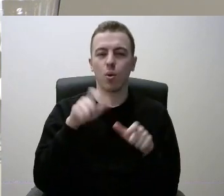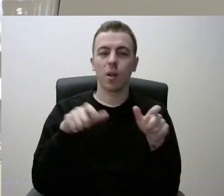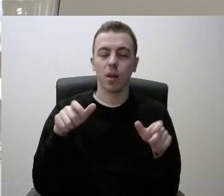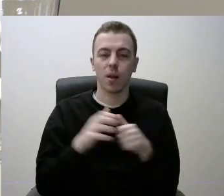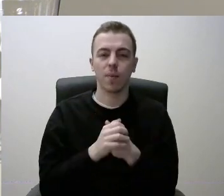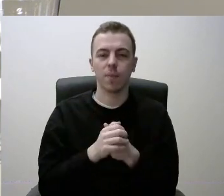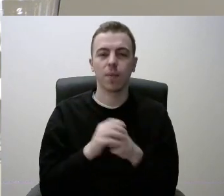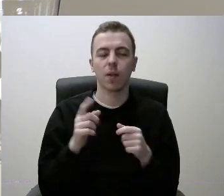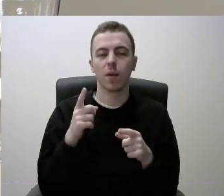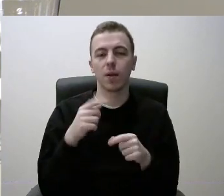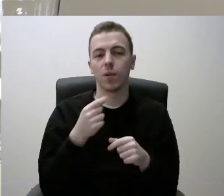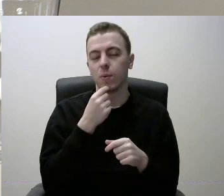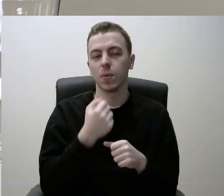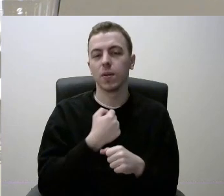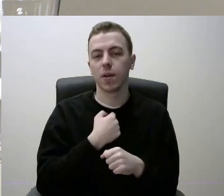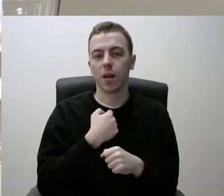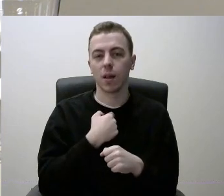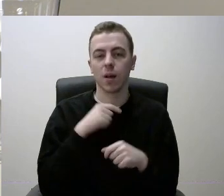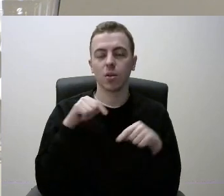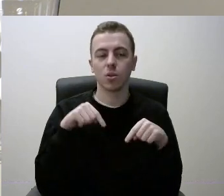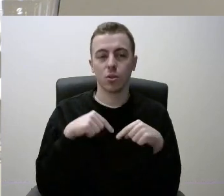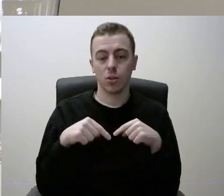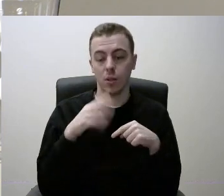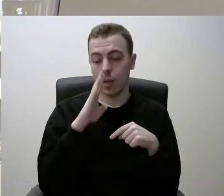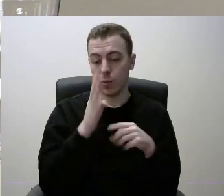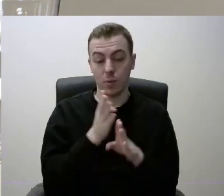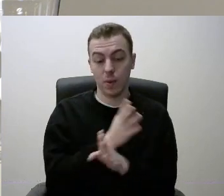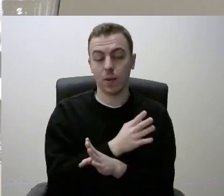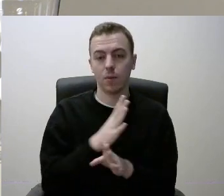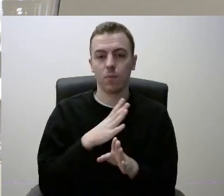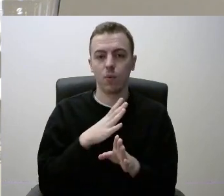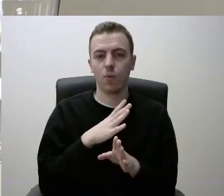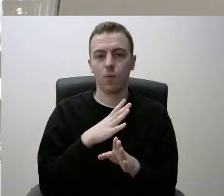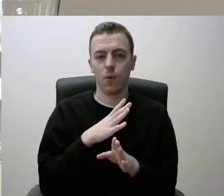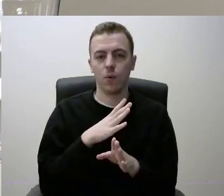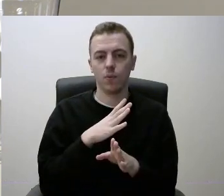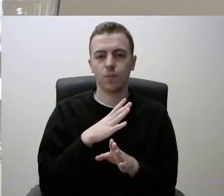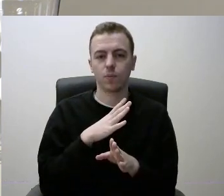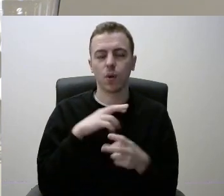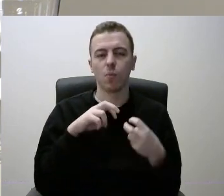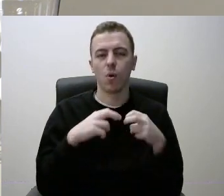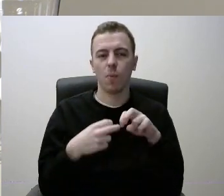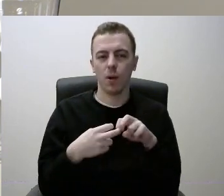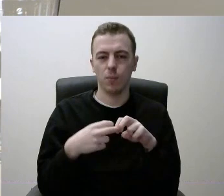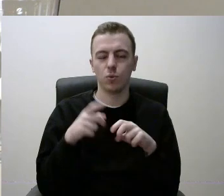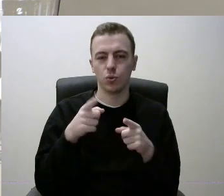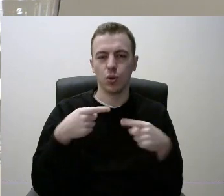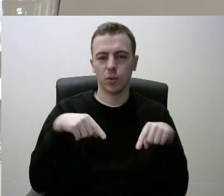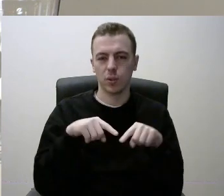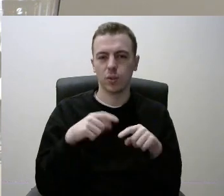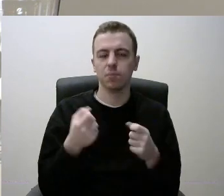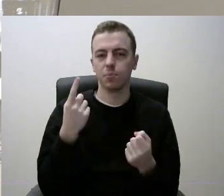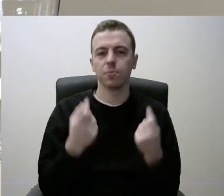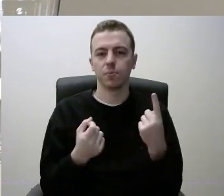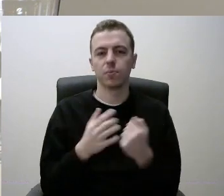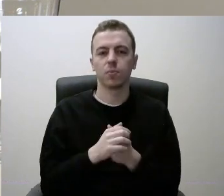Tenka apgailestauti, kad šioje kadencijoje mes susidurėm su kažkuriom tai problemom šitoje srityje. Gal kas